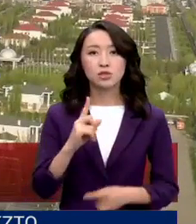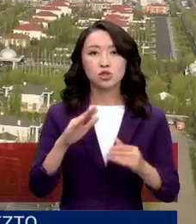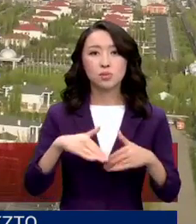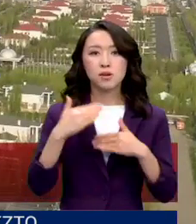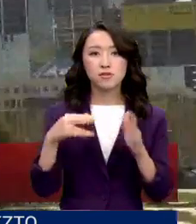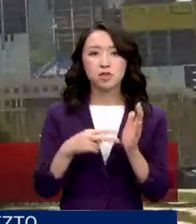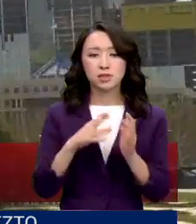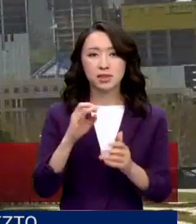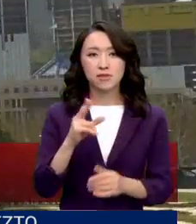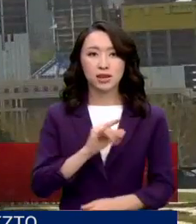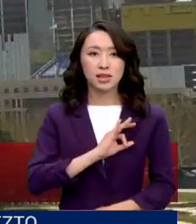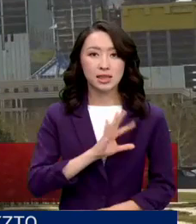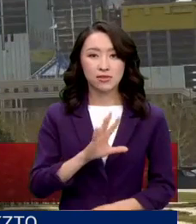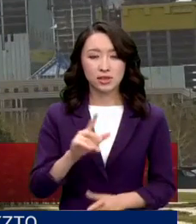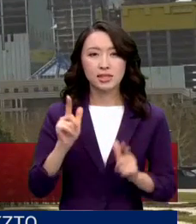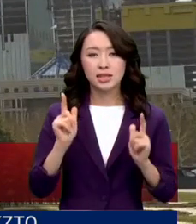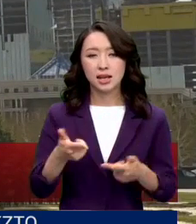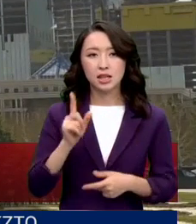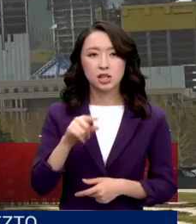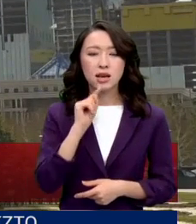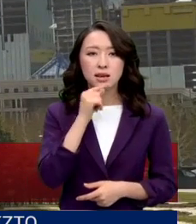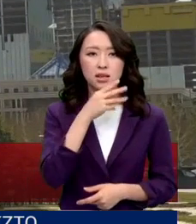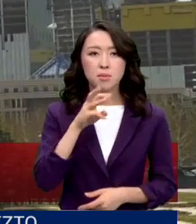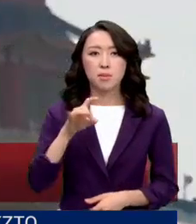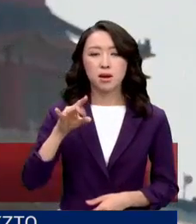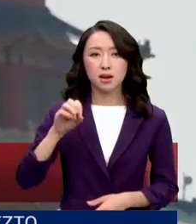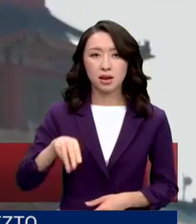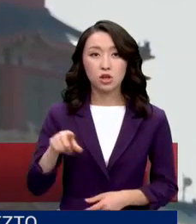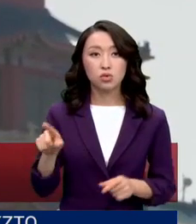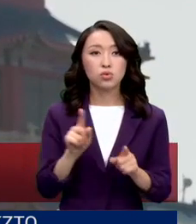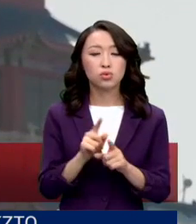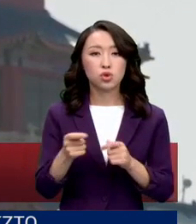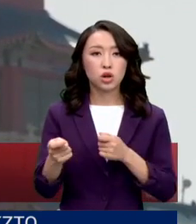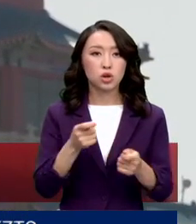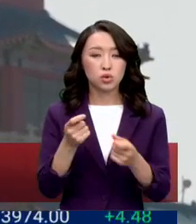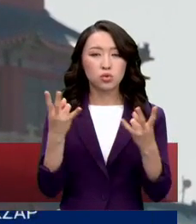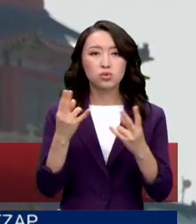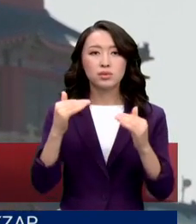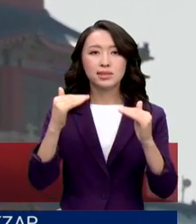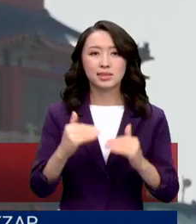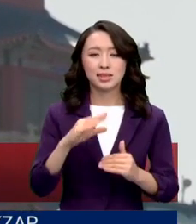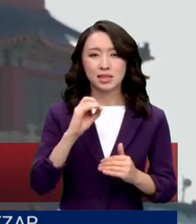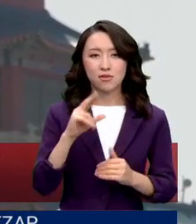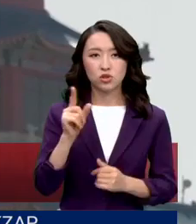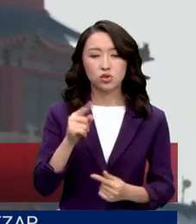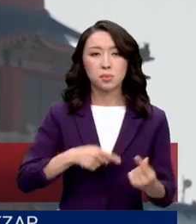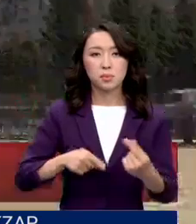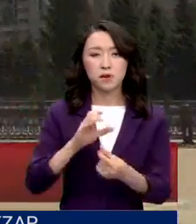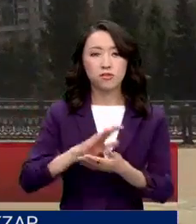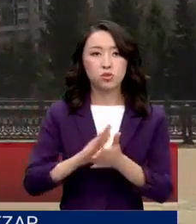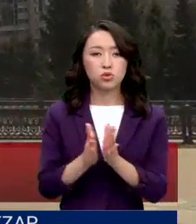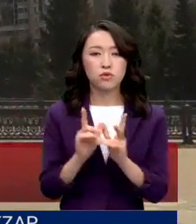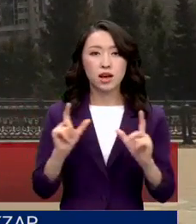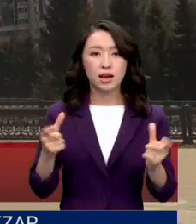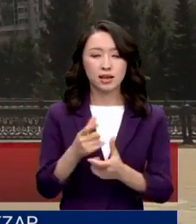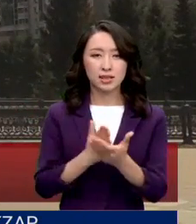базовой ставки неэффективно, согласен и экономист Марат Каирленов. Более того, регулятору нужно снизить ставку, чтобы бизнес в условиях